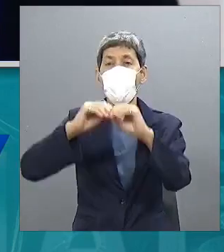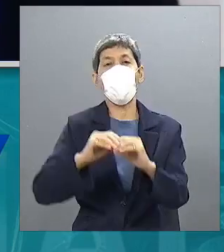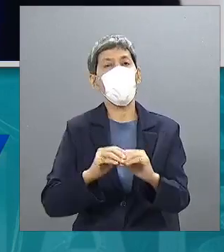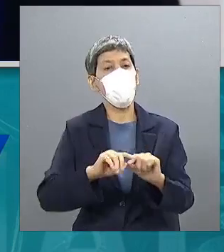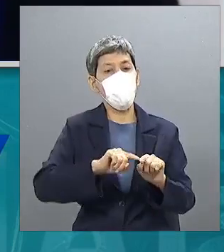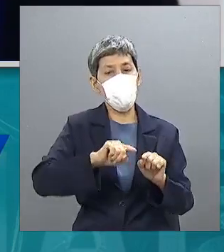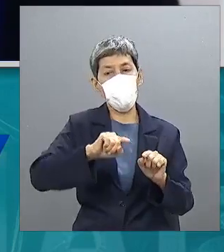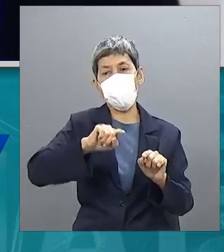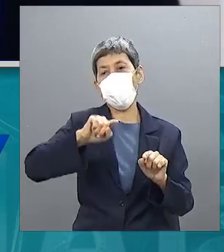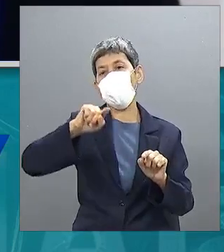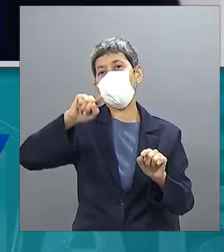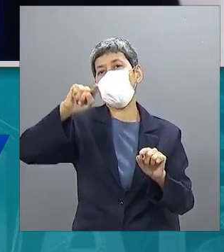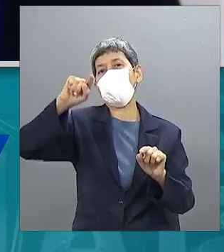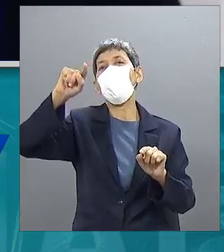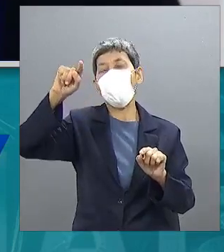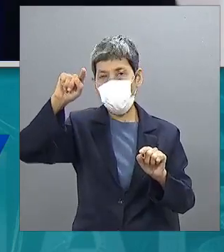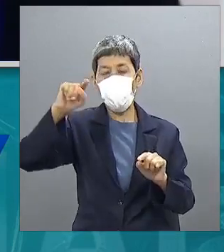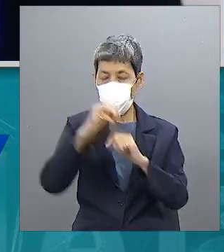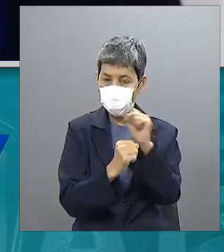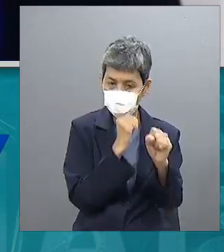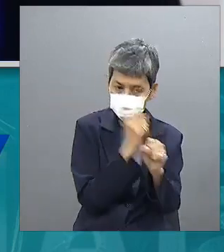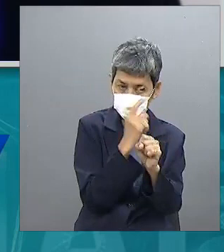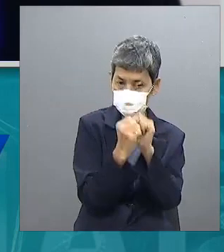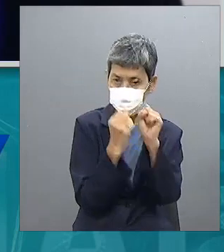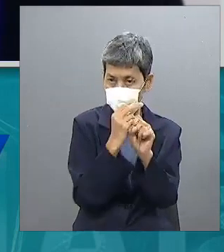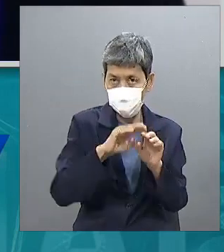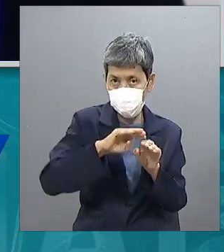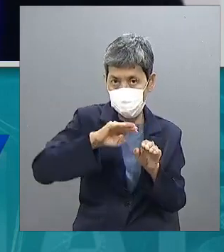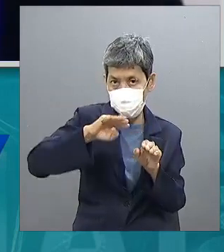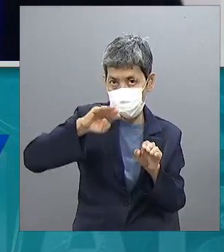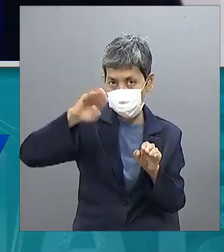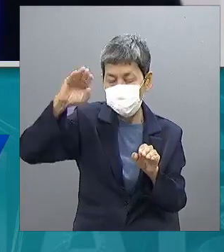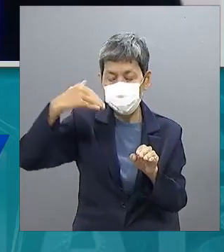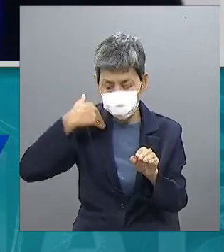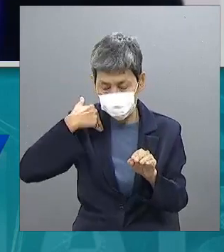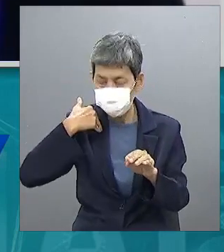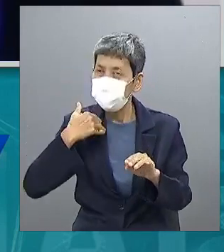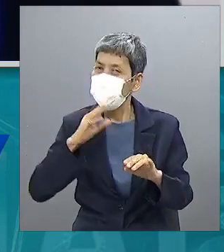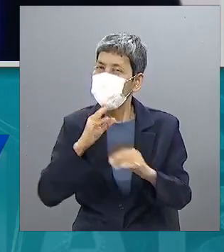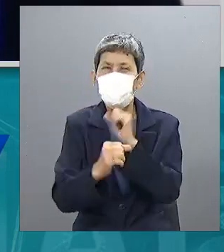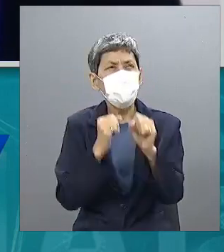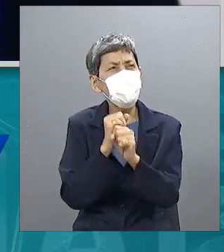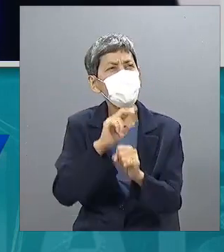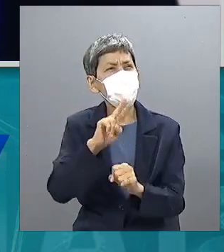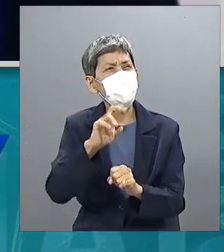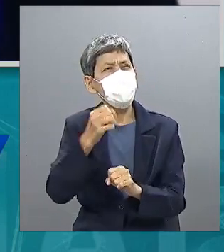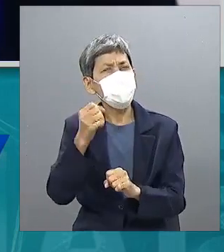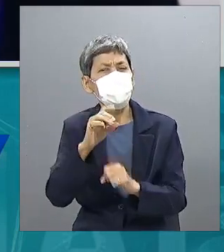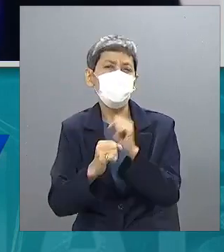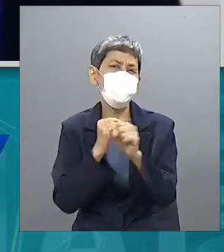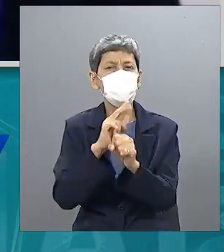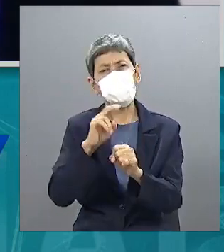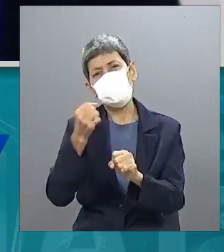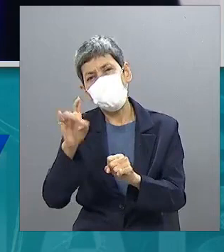ผมเปรียบเทียบสองปีระหว่างกันนะครับในช่วงประมาณช่วงปี 2017 18นะครับคุณกระโดดมาถึง